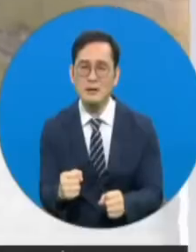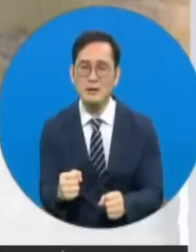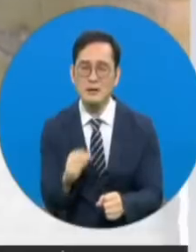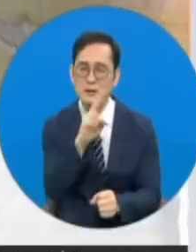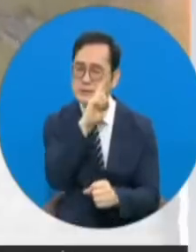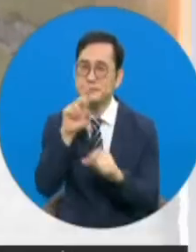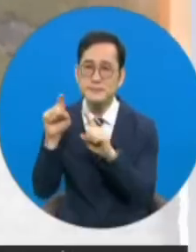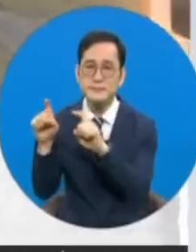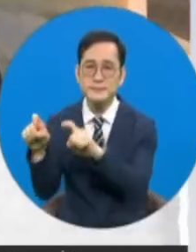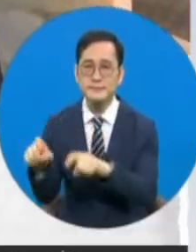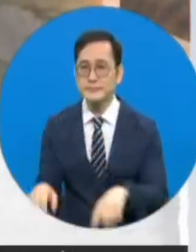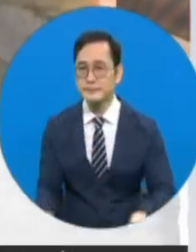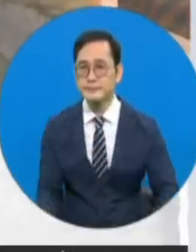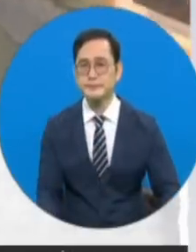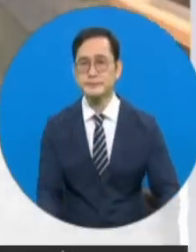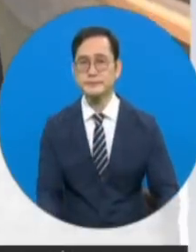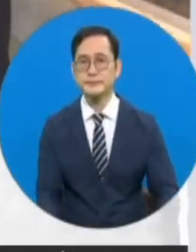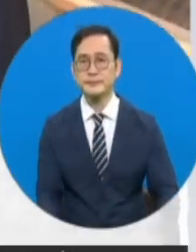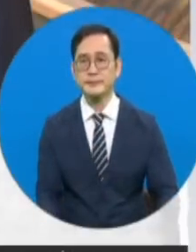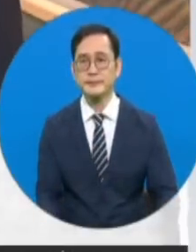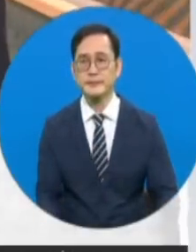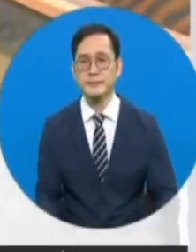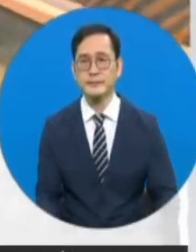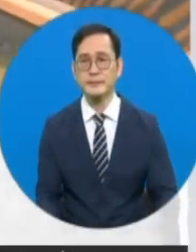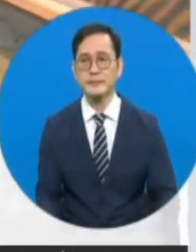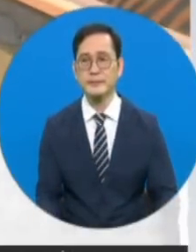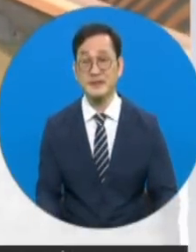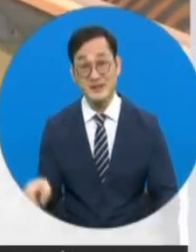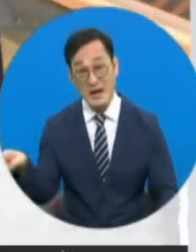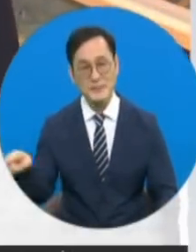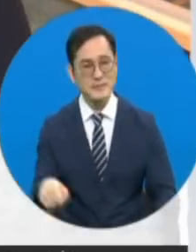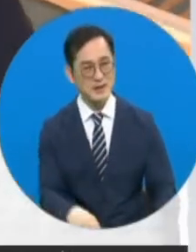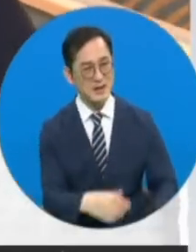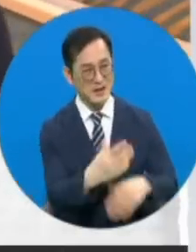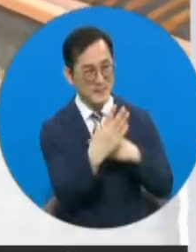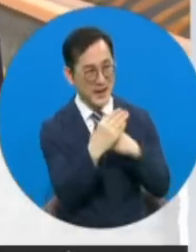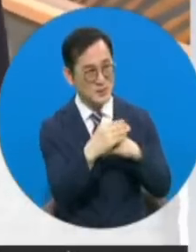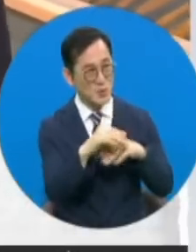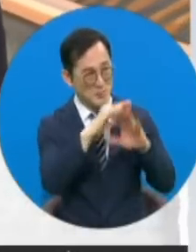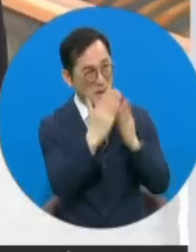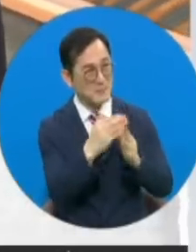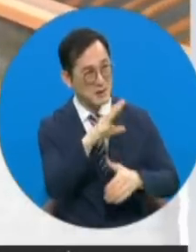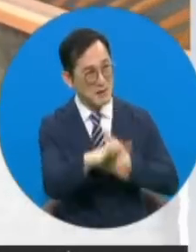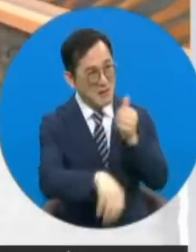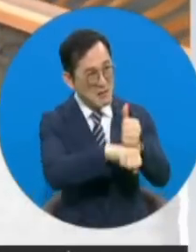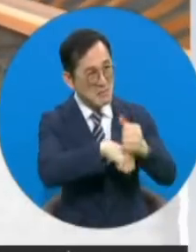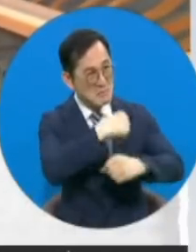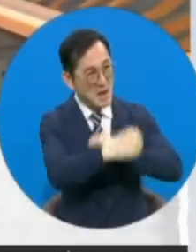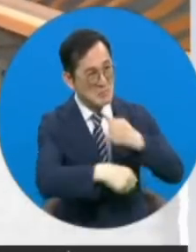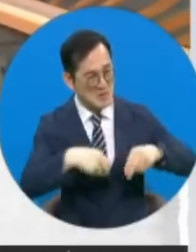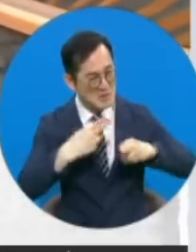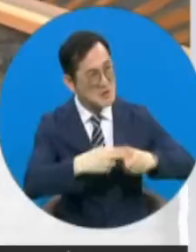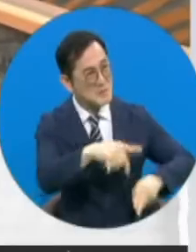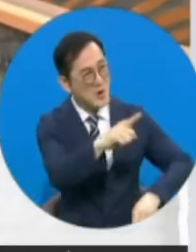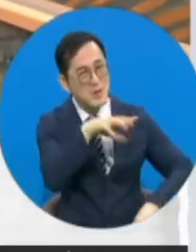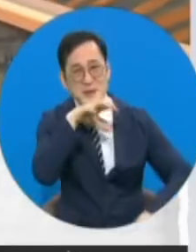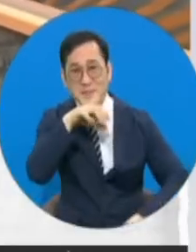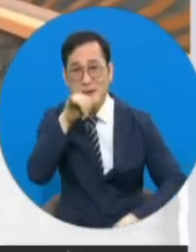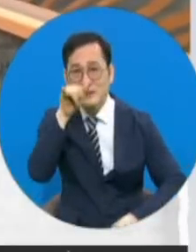측면과 도의적 측면에서 보면 뭐 면직 처리는 뭐 거의 할 수밖에 없는 상황이다 이렇게